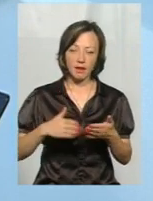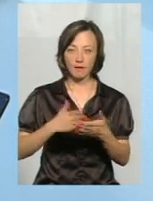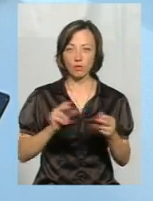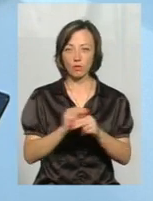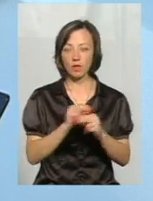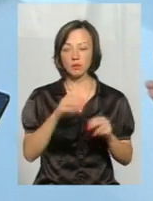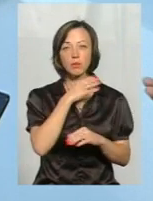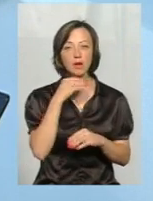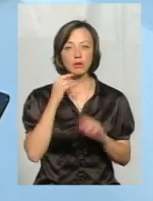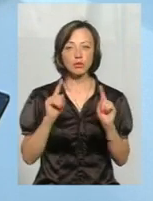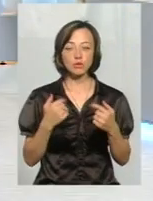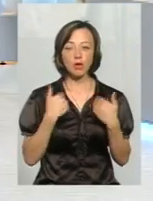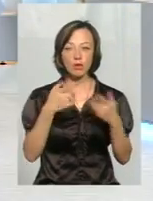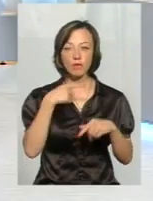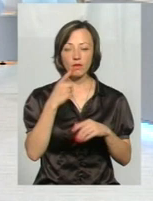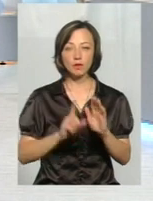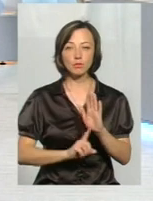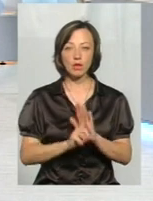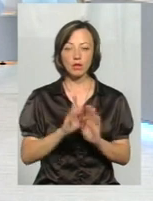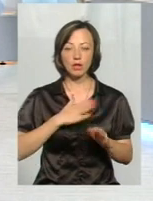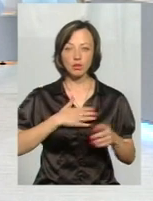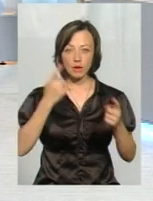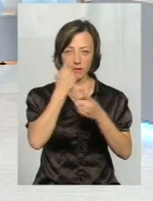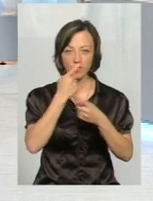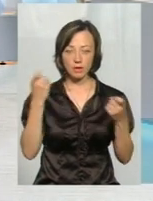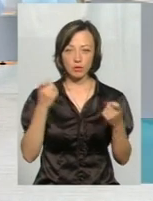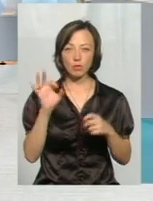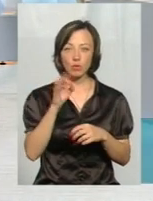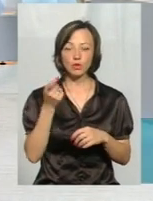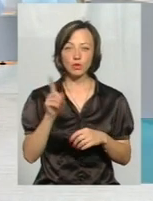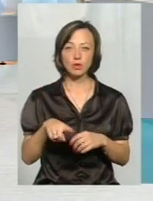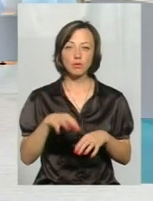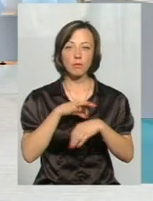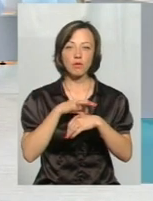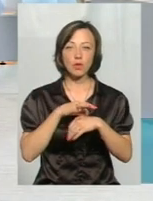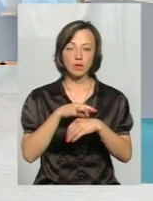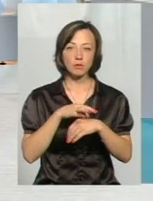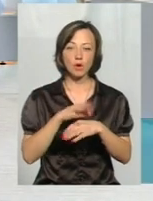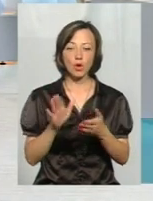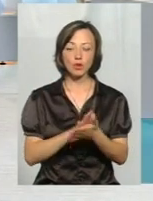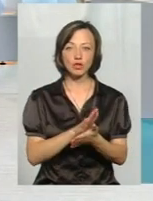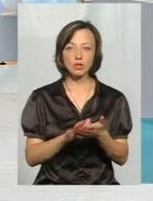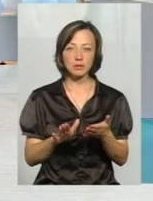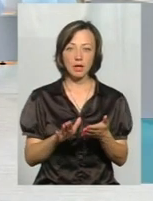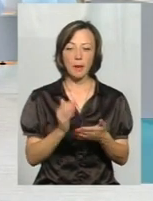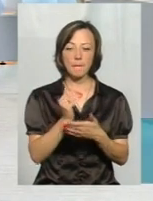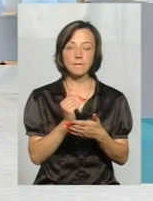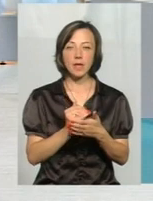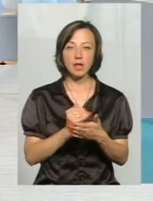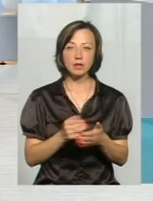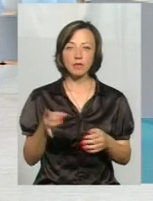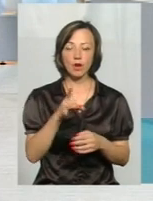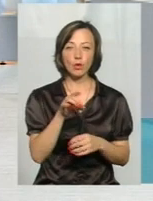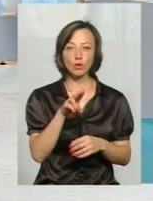Дуже багато, от ми зараз, то, що я вам говорив на початку нашого ефіру, про те, що ми проводимо розчистку мереж